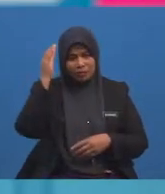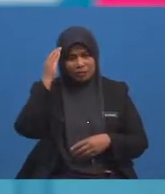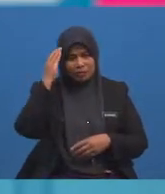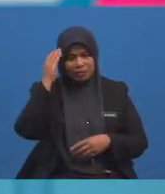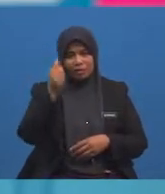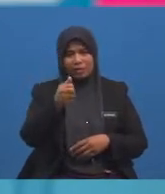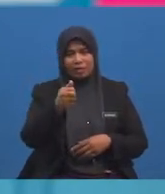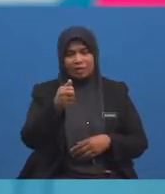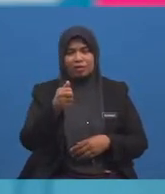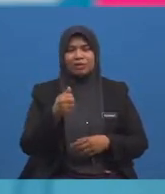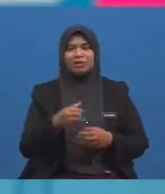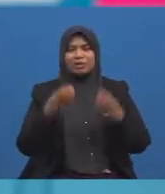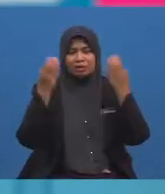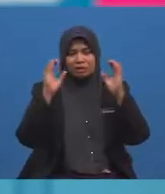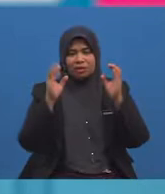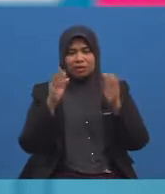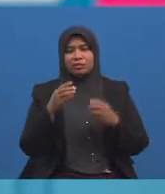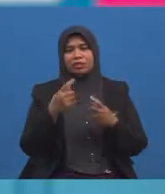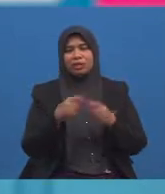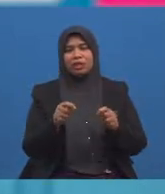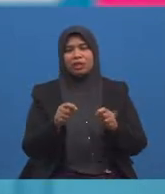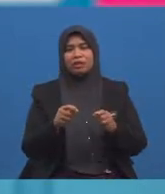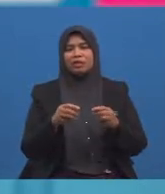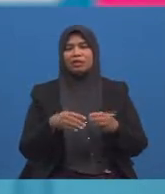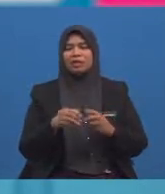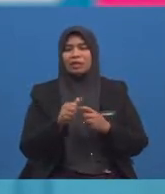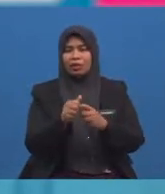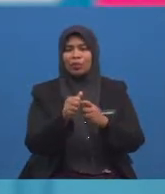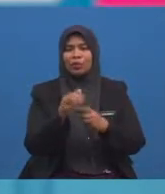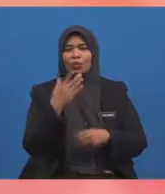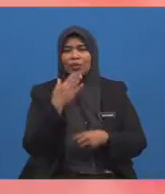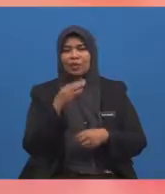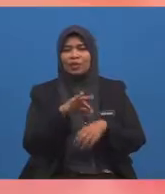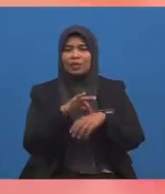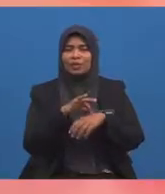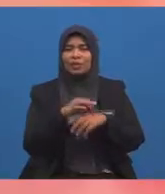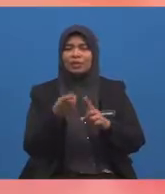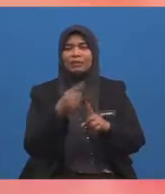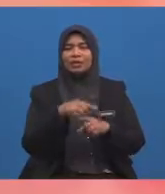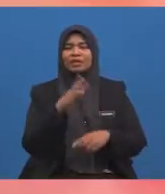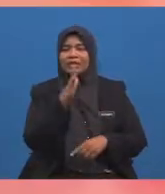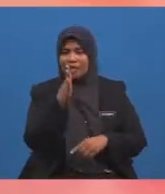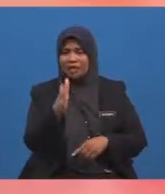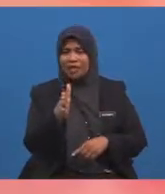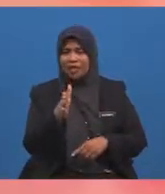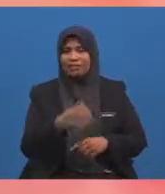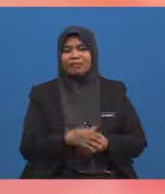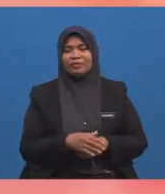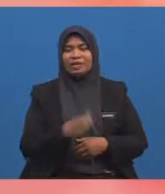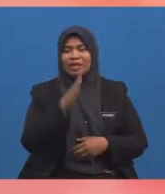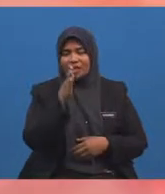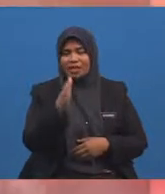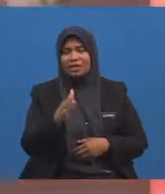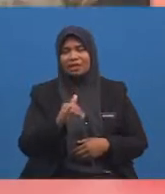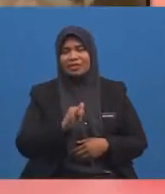anda, Mr. Q telah mewarisi warna kulit ini daripada nenek saya. Nenek saya